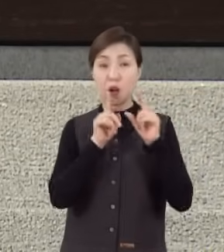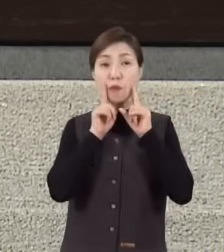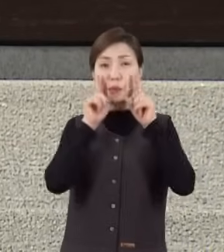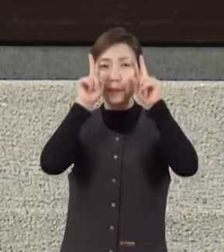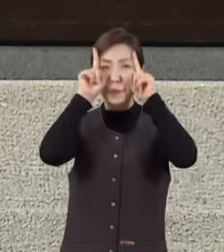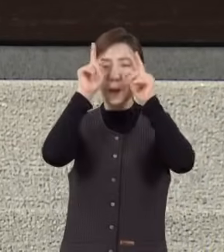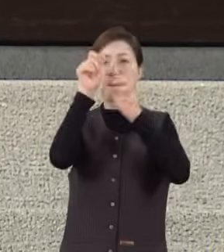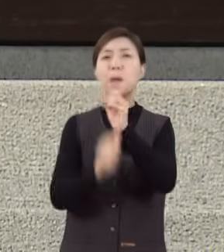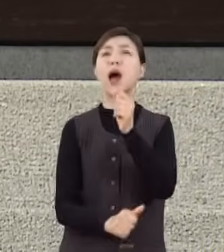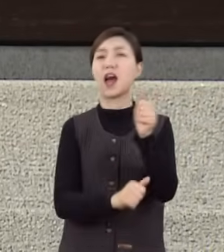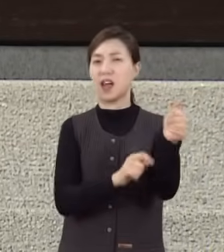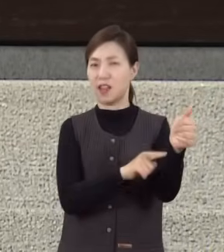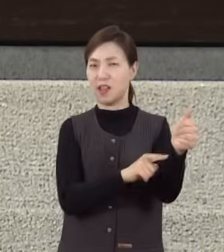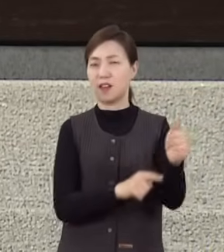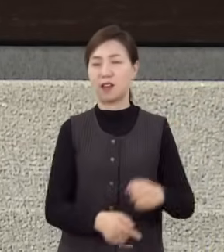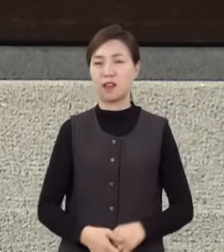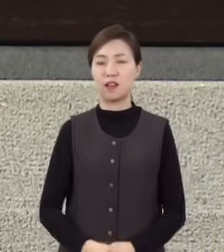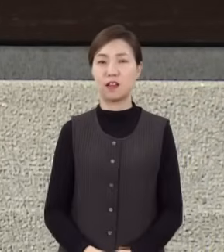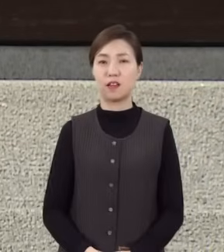지옥에 떨어질 것이다.